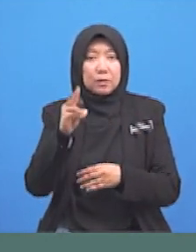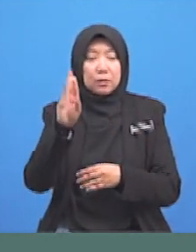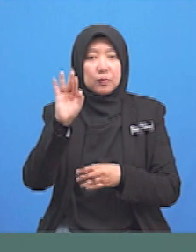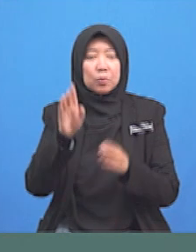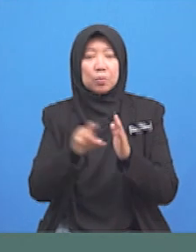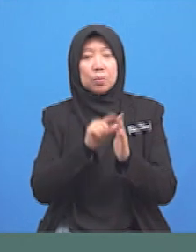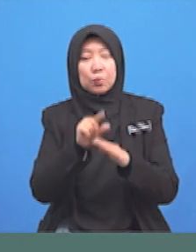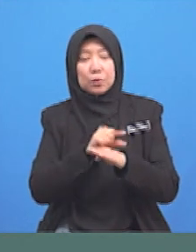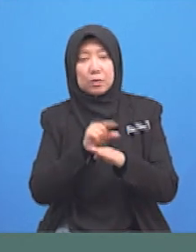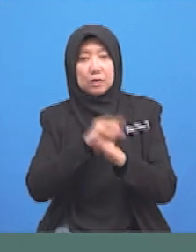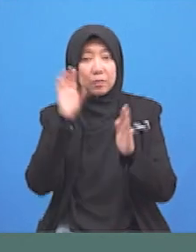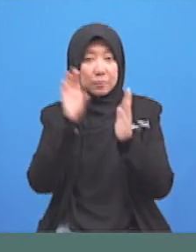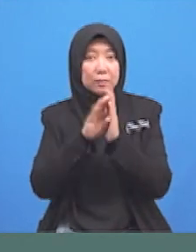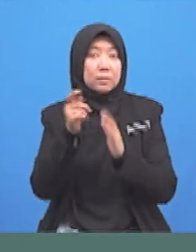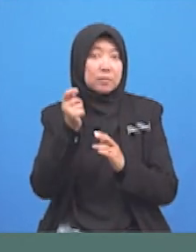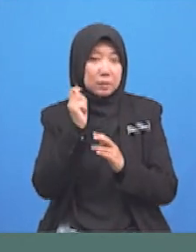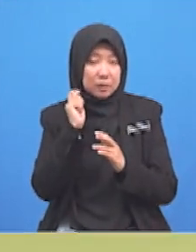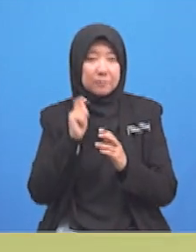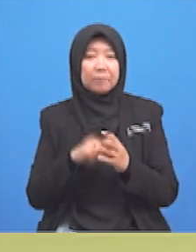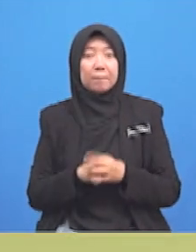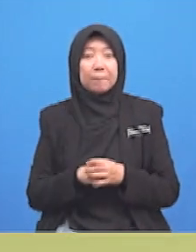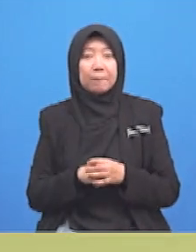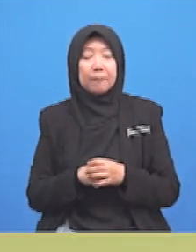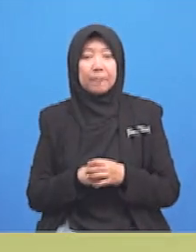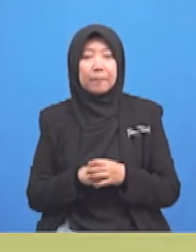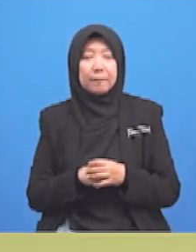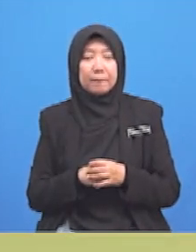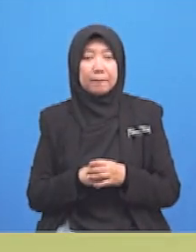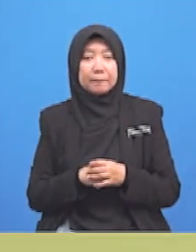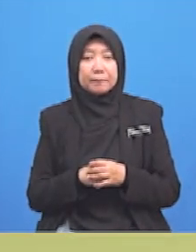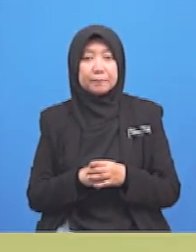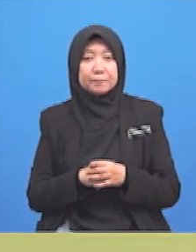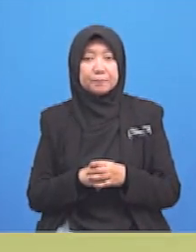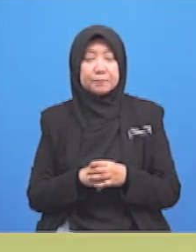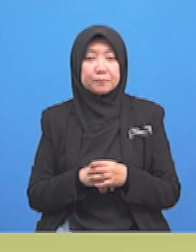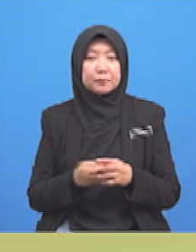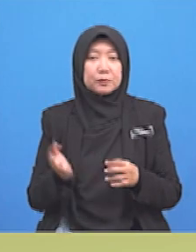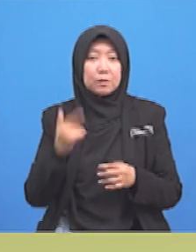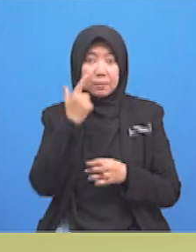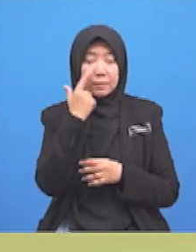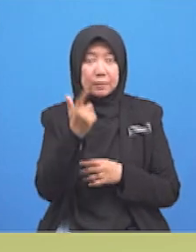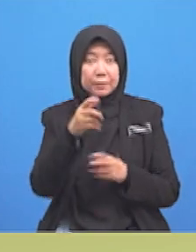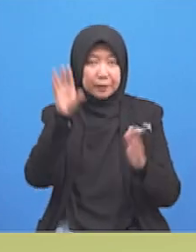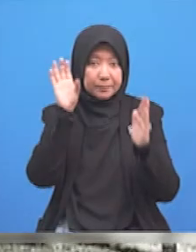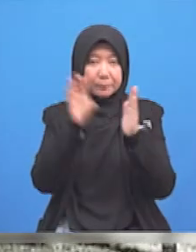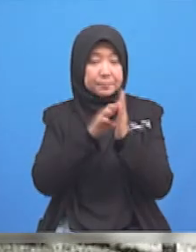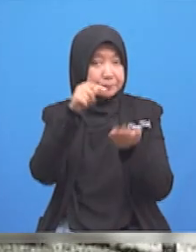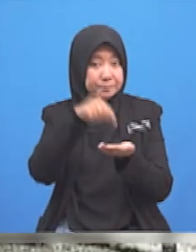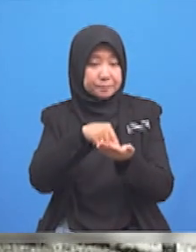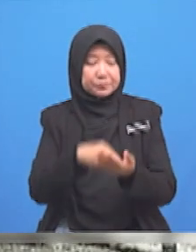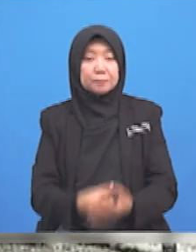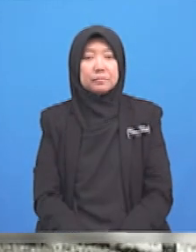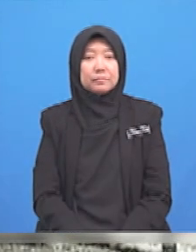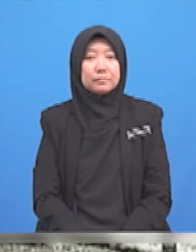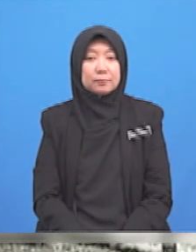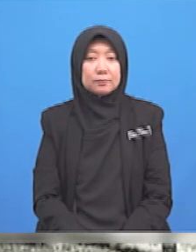ikon-ikon yang telah cikgu sebutkan sebentar tadi. Baiklah murid-murid, mari kita lihat gambar ini.